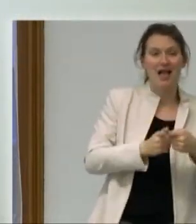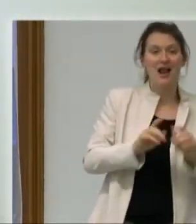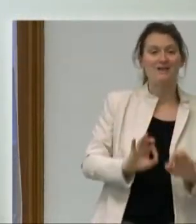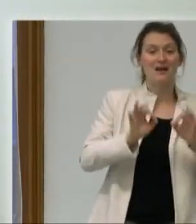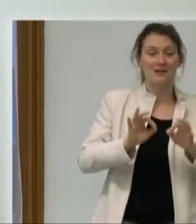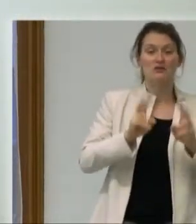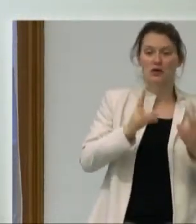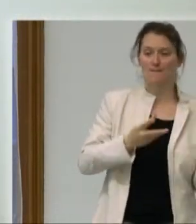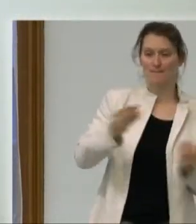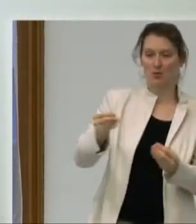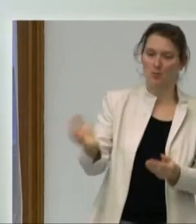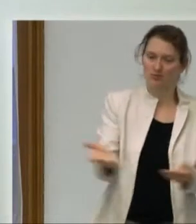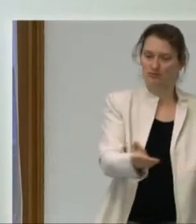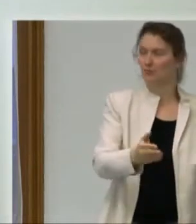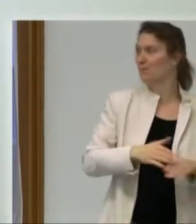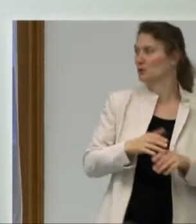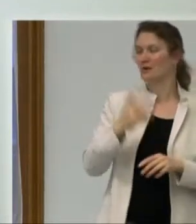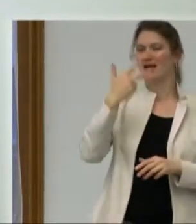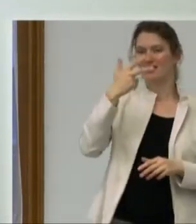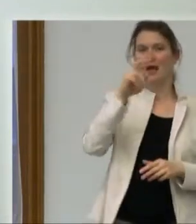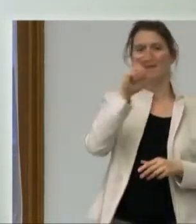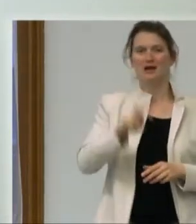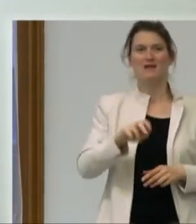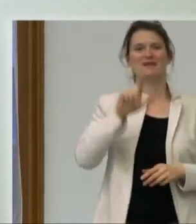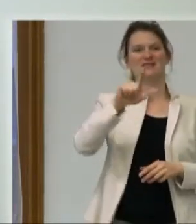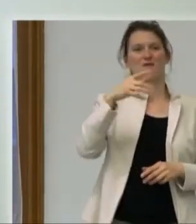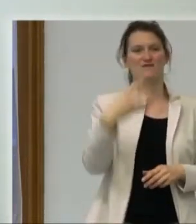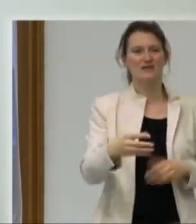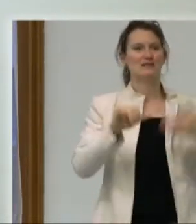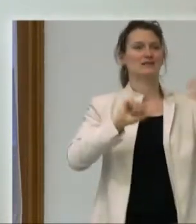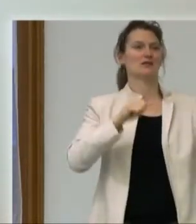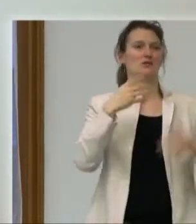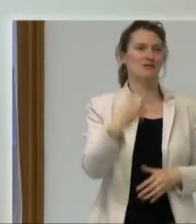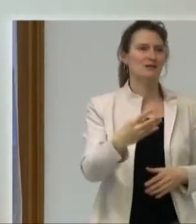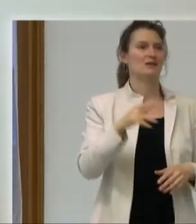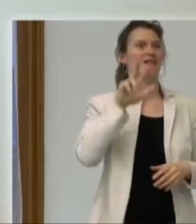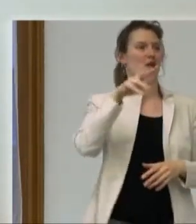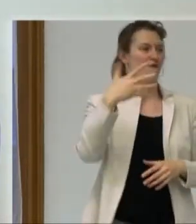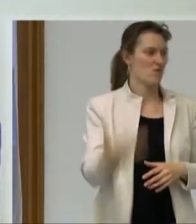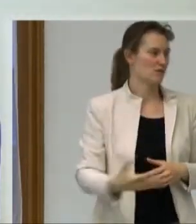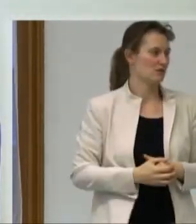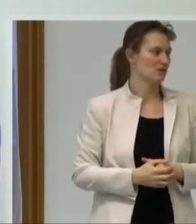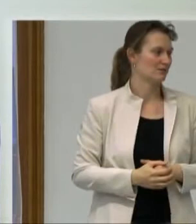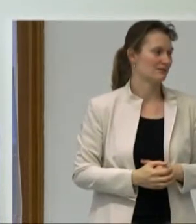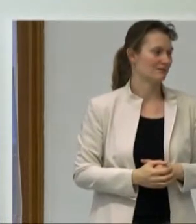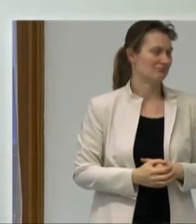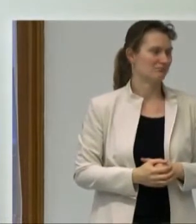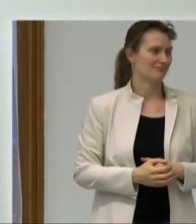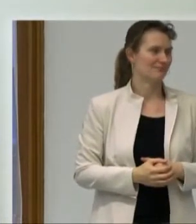Teilqualifikationen möglich sind. Und zwar in den drei Paragraphen 42, 46 und 51.